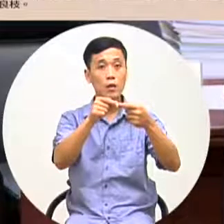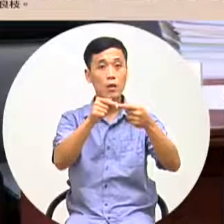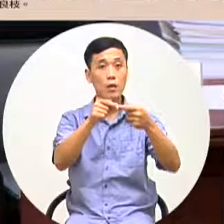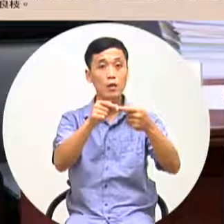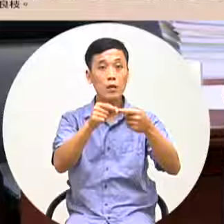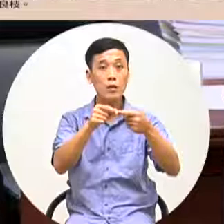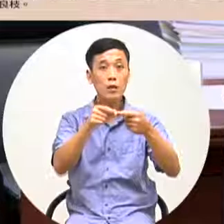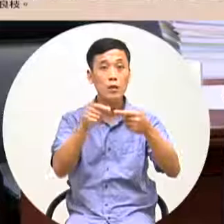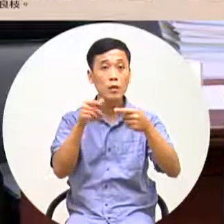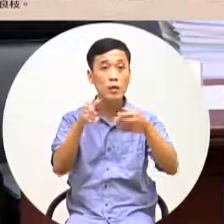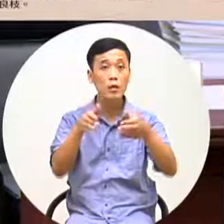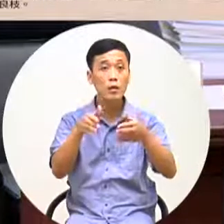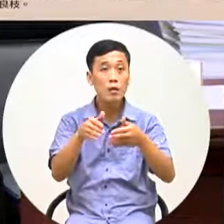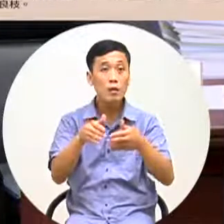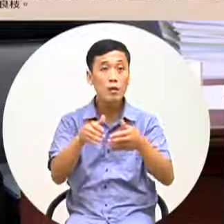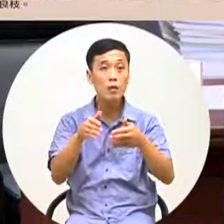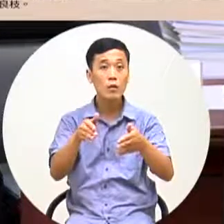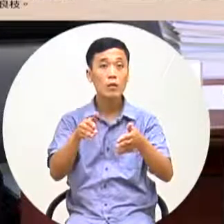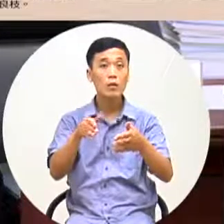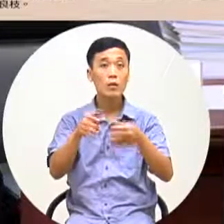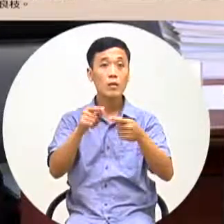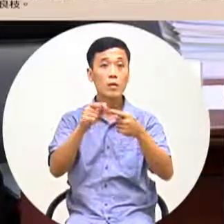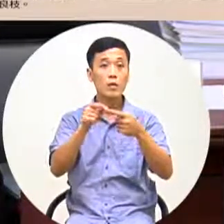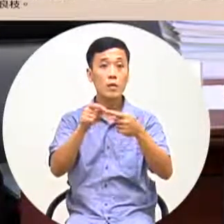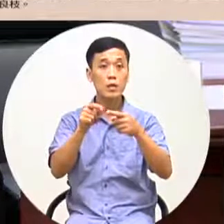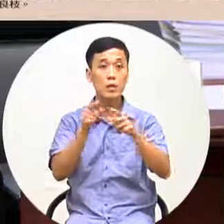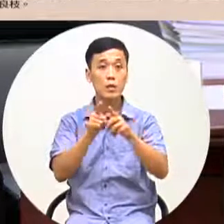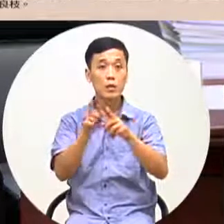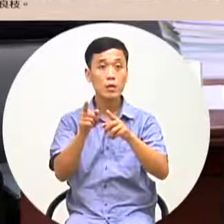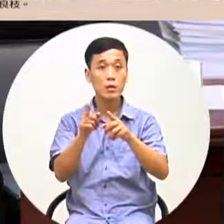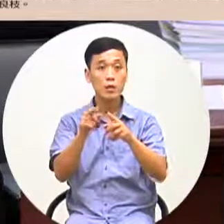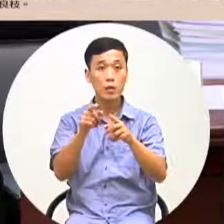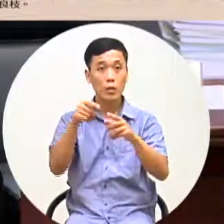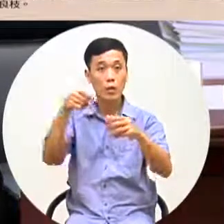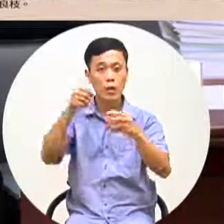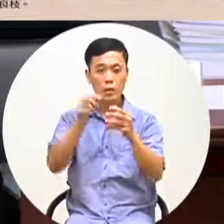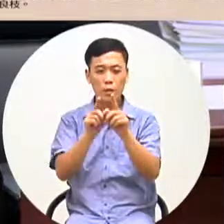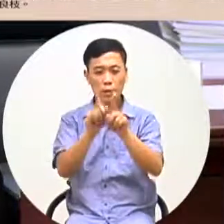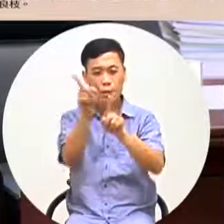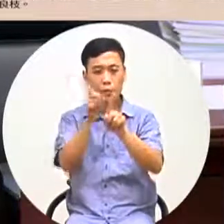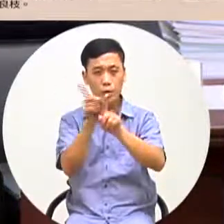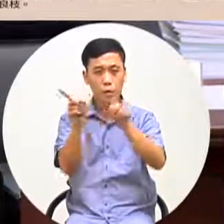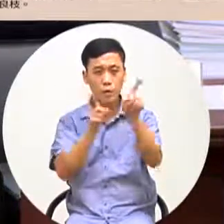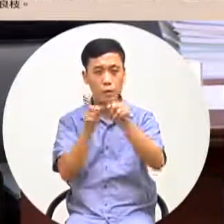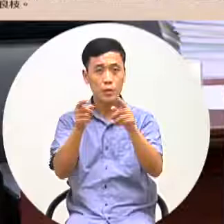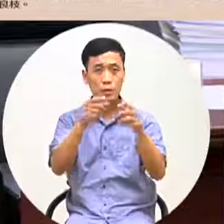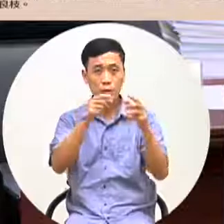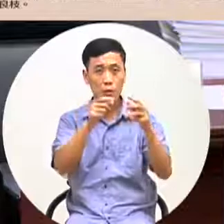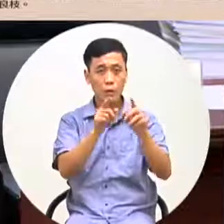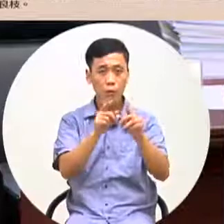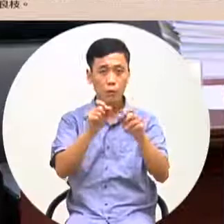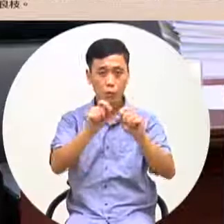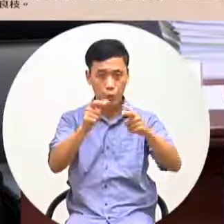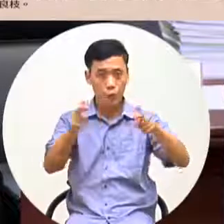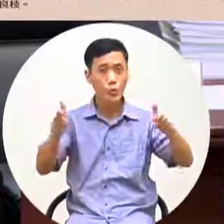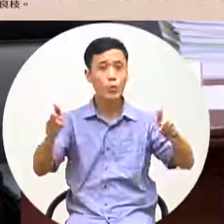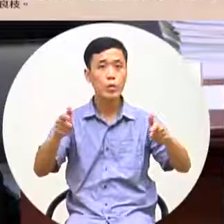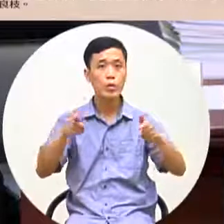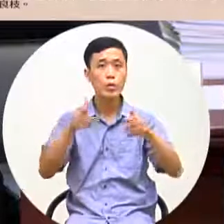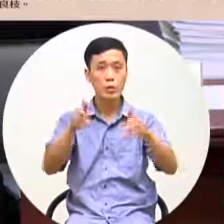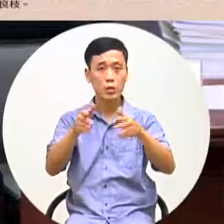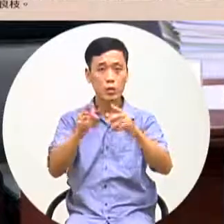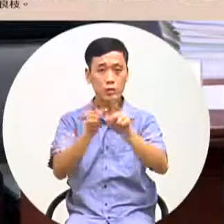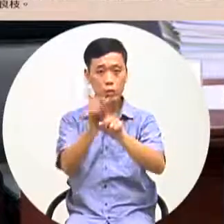逆行之四，差生之后，常萌发生于枝条的两侧腋下的位